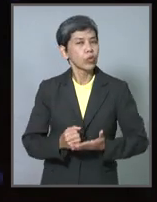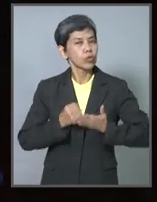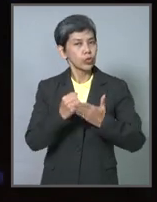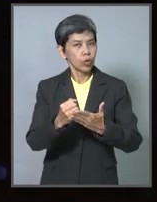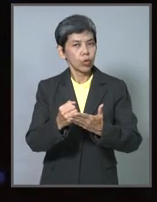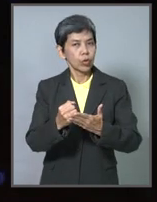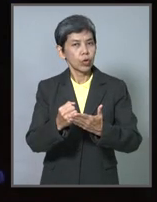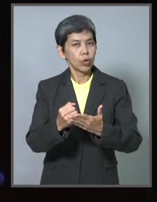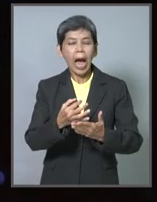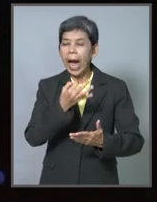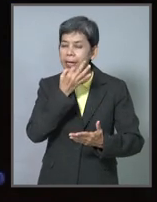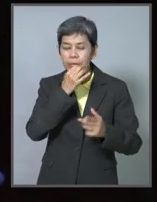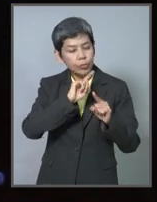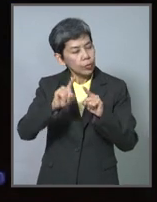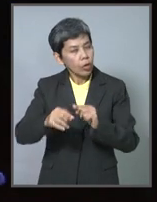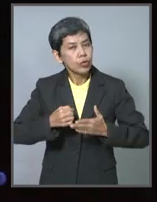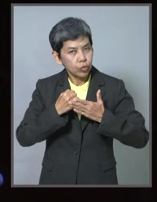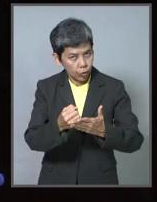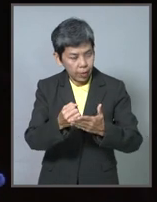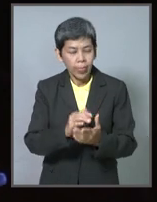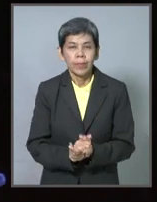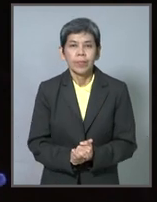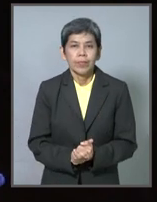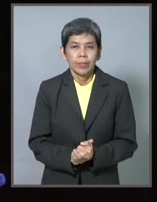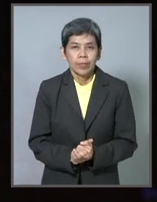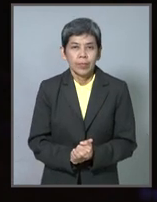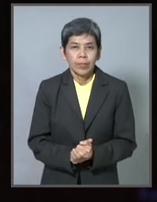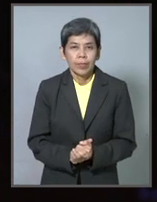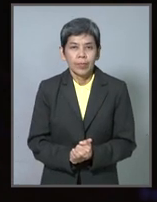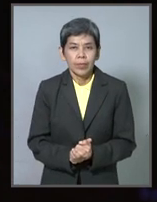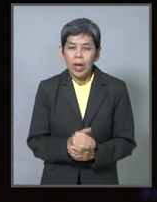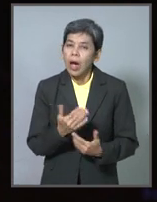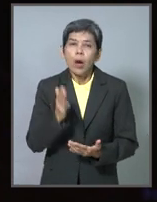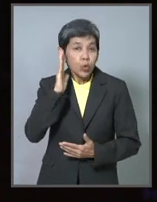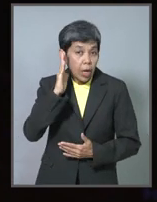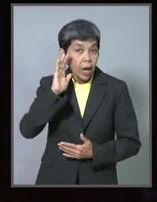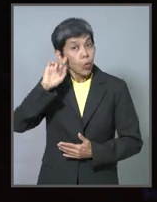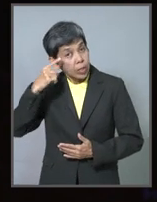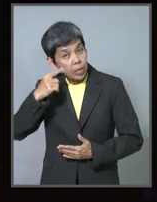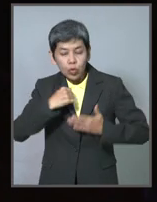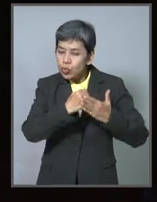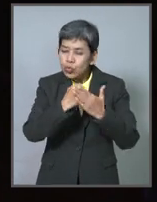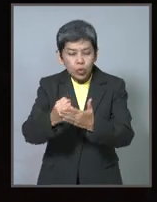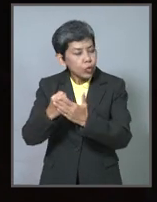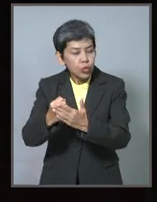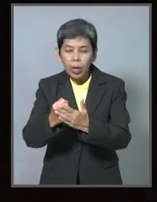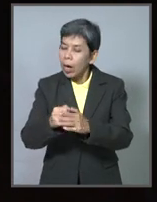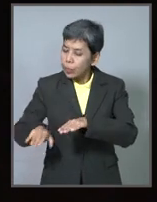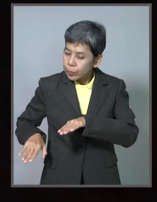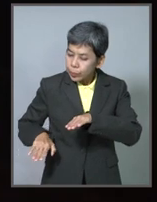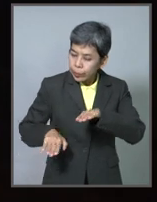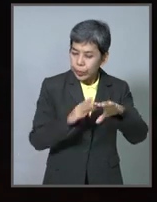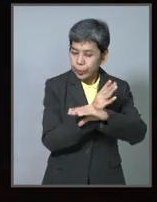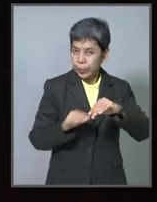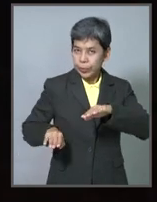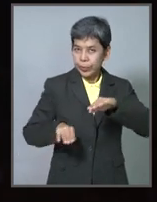ยเหลือทุกอาชีพให้ความช่วยเหลือทุกเพศโดยไม่ทิ้งใครไว้